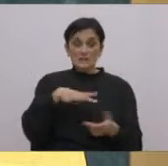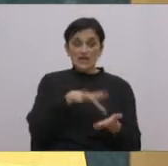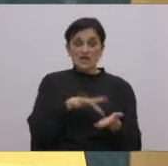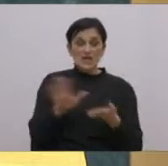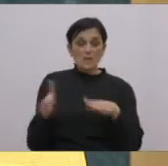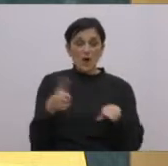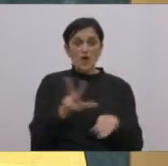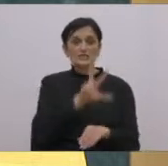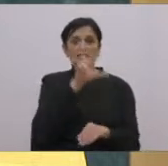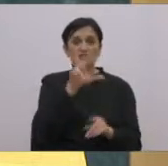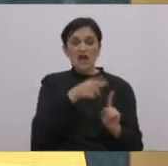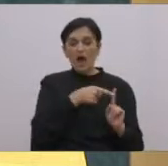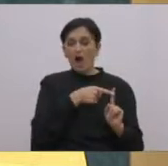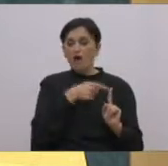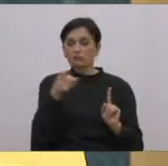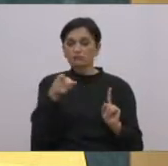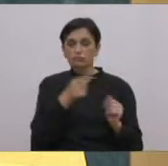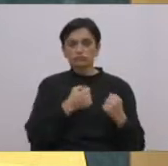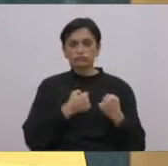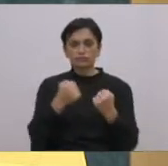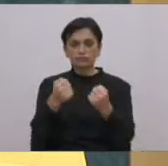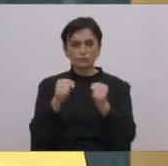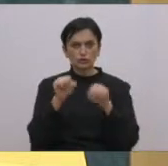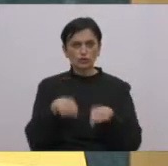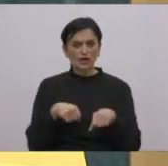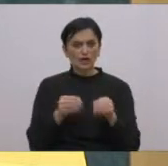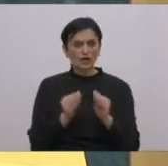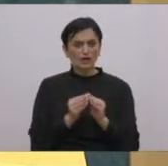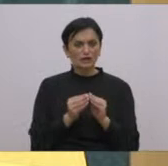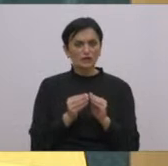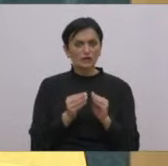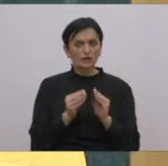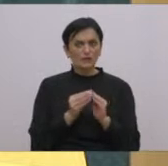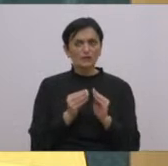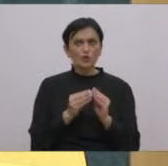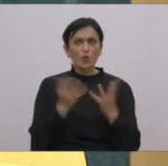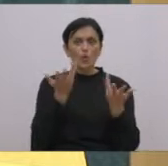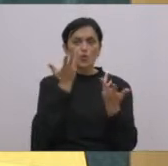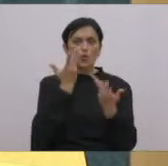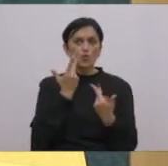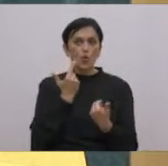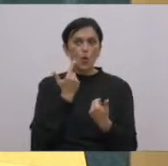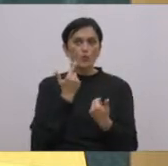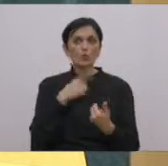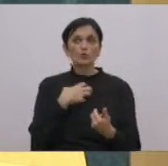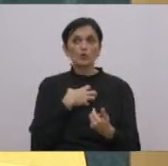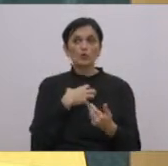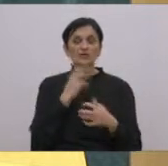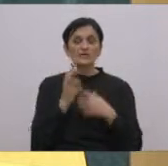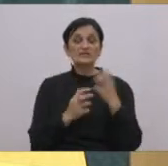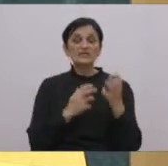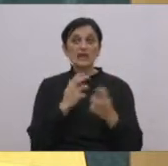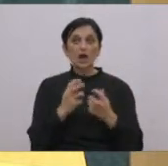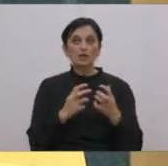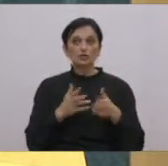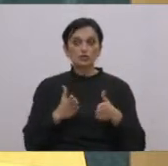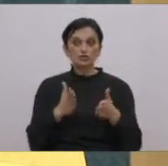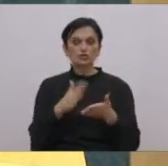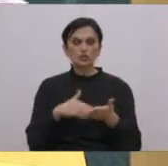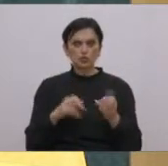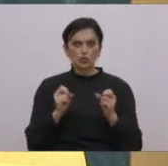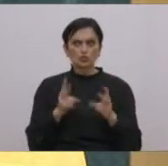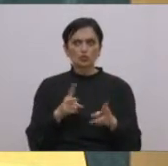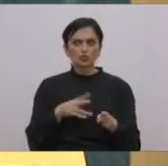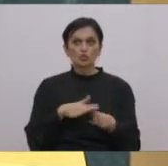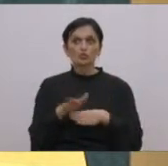3 საათში შევძლებთ გადაადგილებას, კვლავ და კვლავ კომფორტის და რაც თავარია საერთაშორისო საგზაო უსაფრთხოების